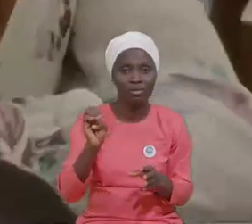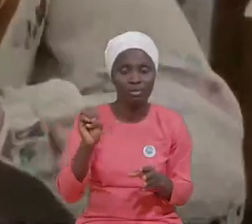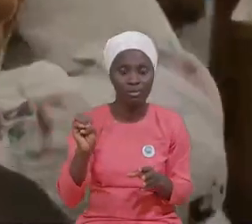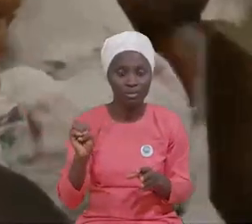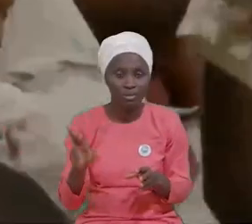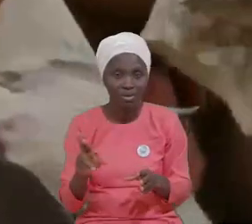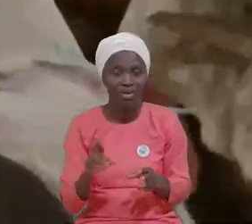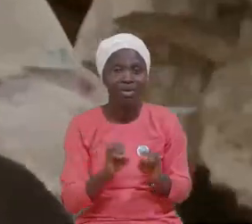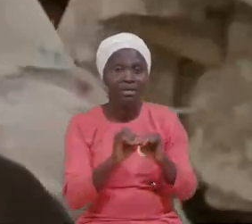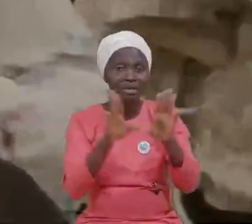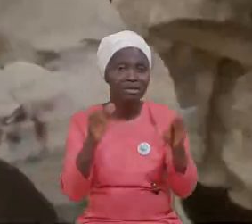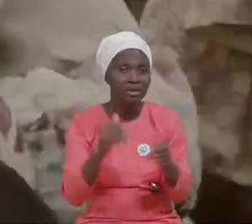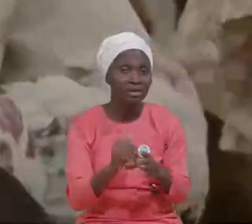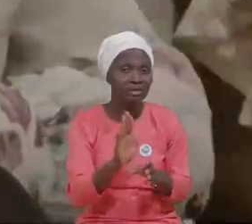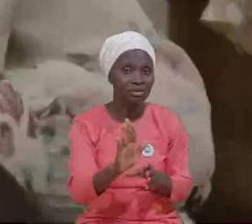études.